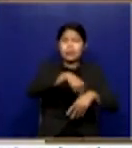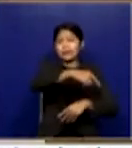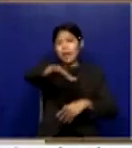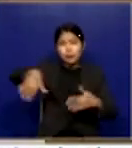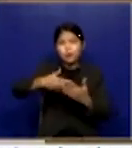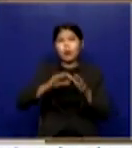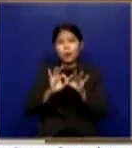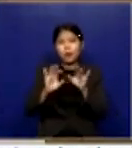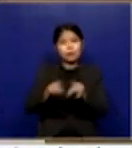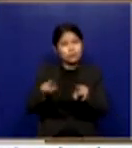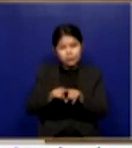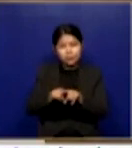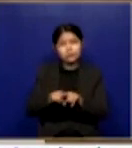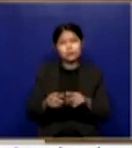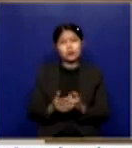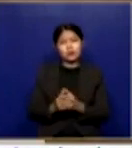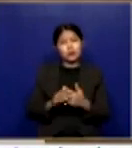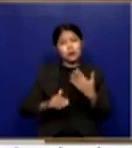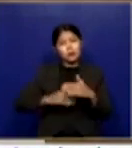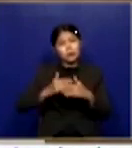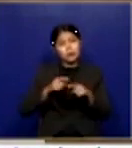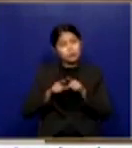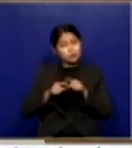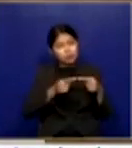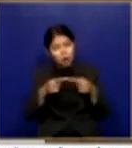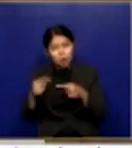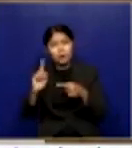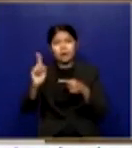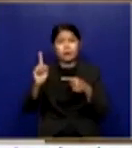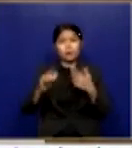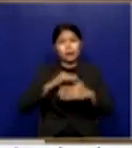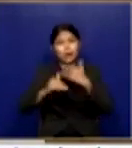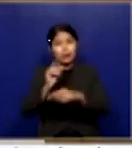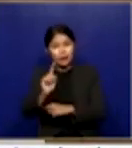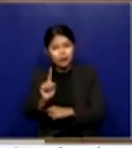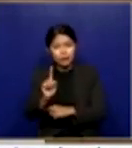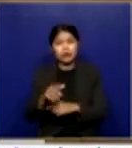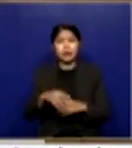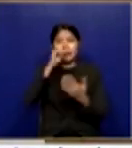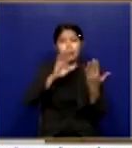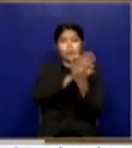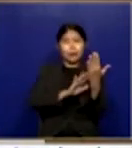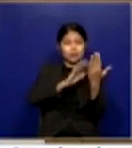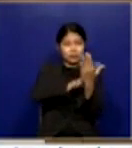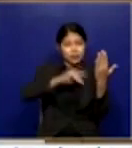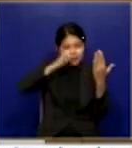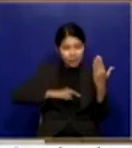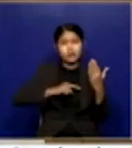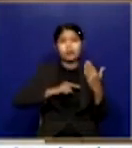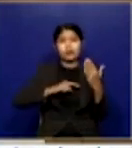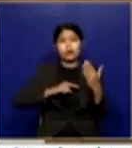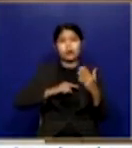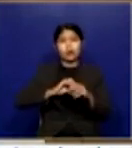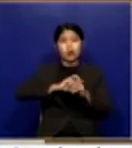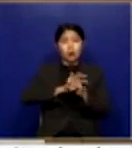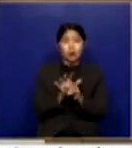ว่าจะเป็นอย่างไรจะเดินทางไปทางไหนในรายการเช่นนี้ประเทศไทยของเราประสบความสำเร็จอย่างสูงใน